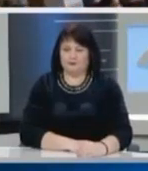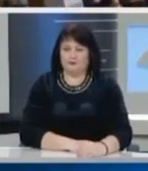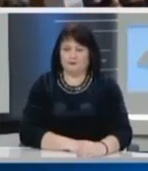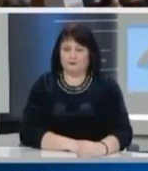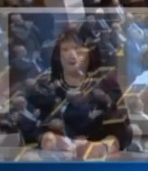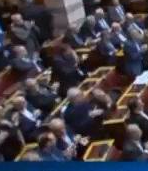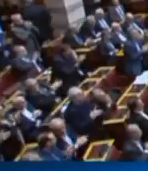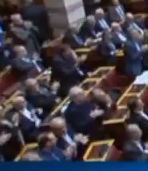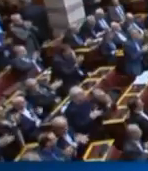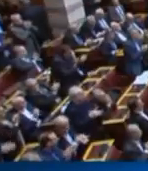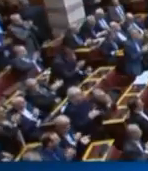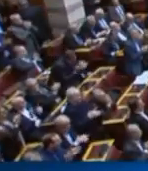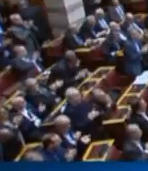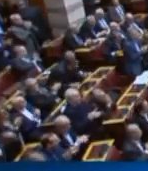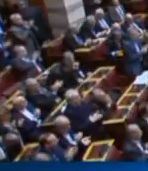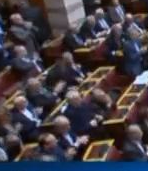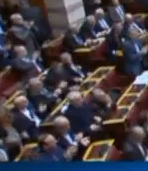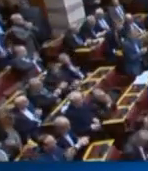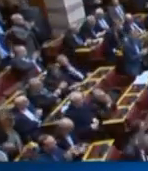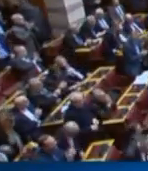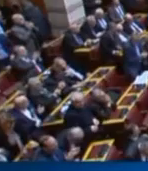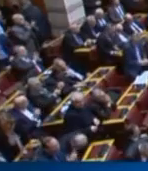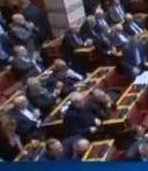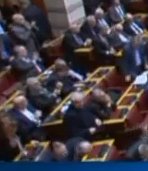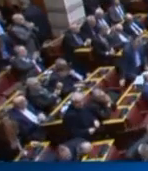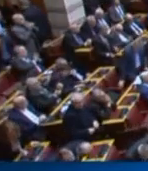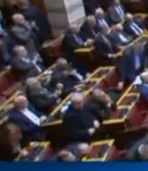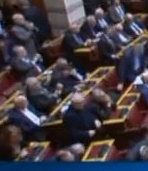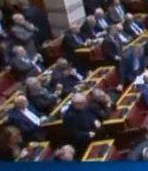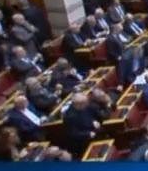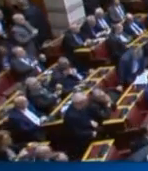Ευχαριστώ.